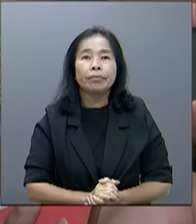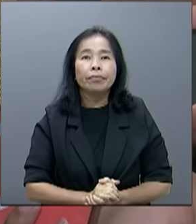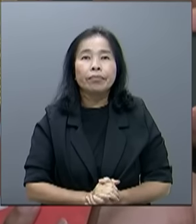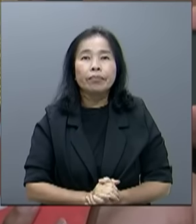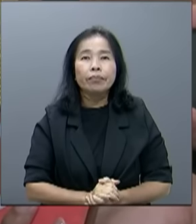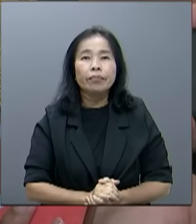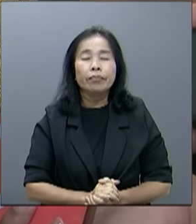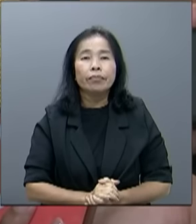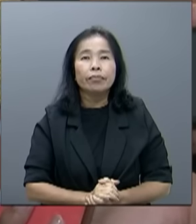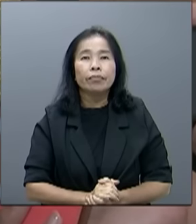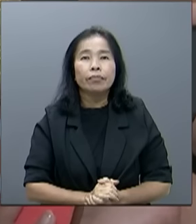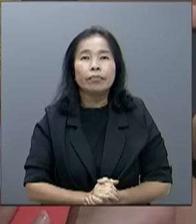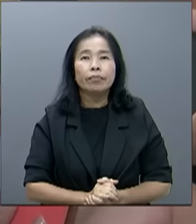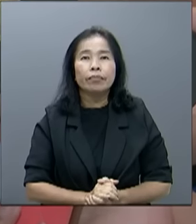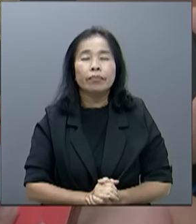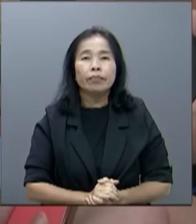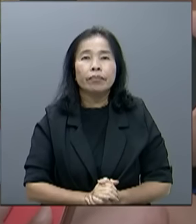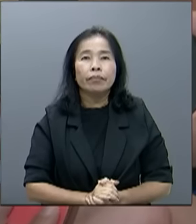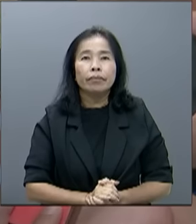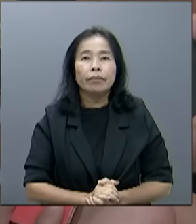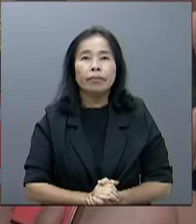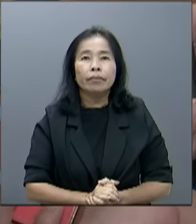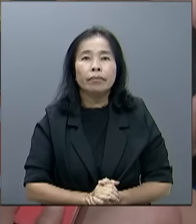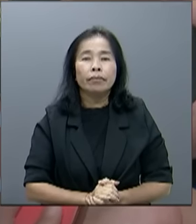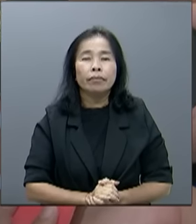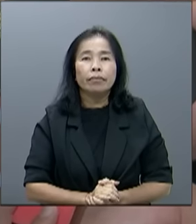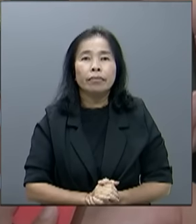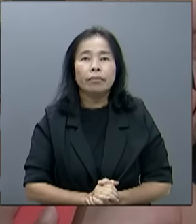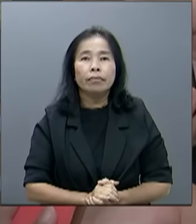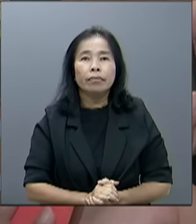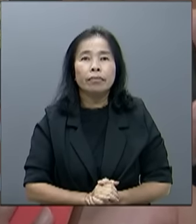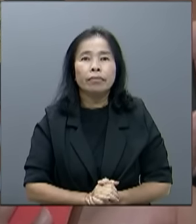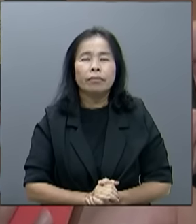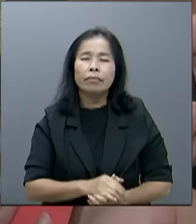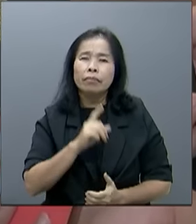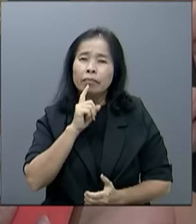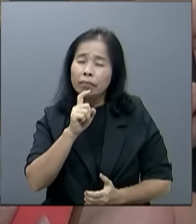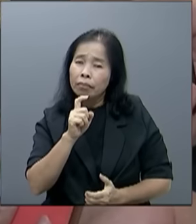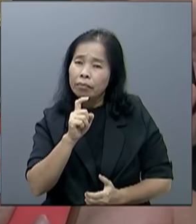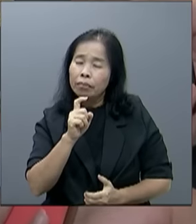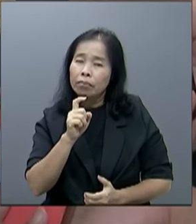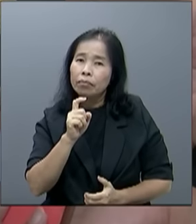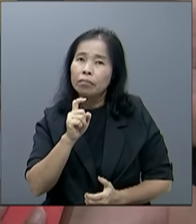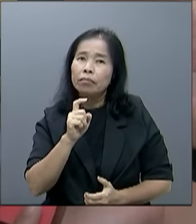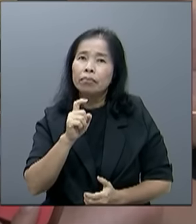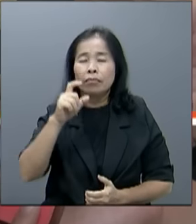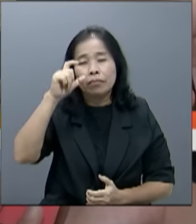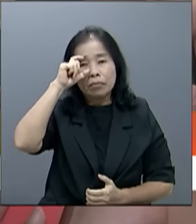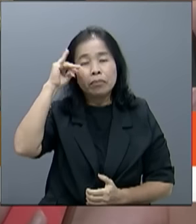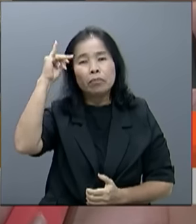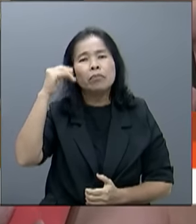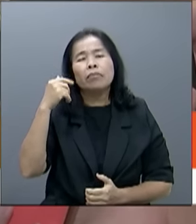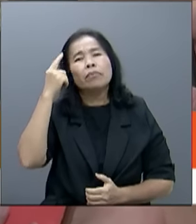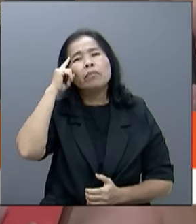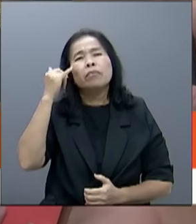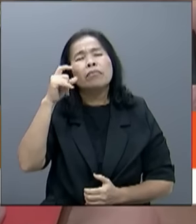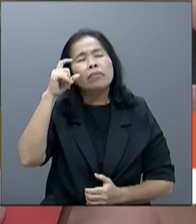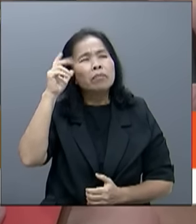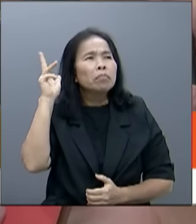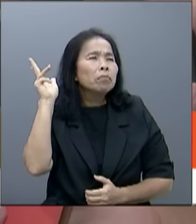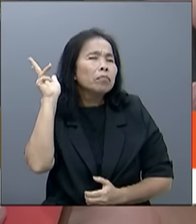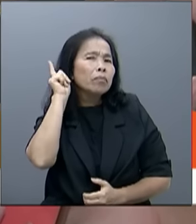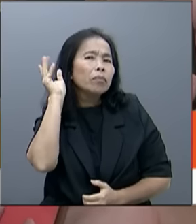เป็นแคนดิเดตนายกอยู่นี่กลับมาเป็นนายกได้แล้วถ้าเกิดอุบัติเหตุการเมืองอะไรยังไง มันก็ไม่เชิงเป็นกระแสไปพู